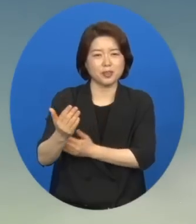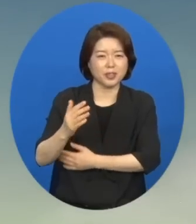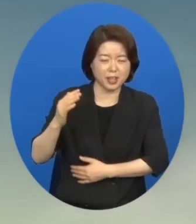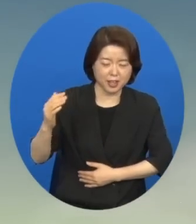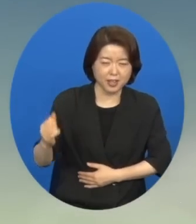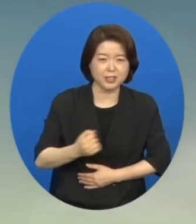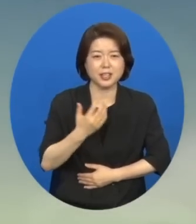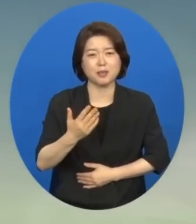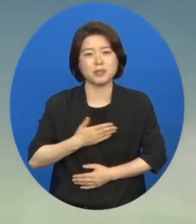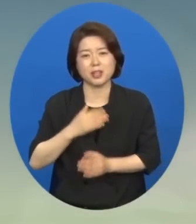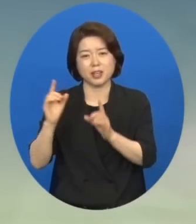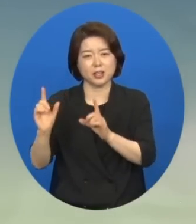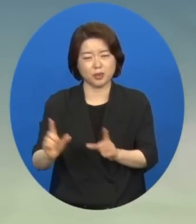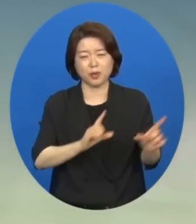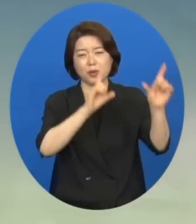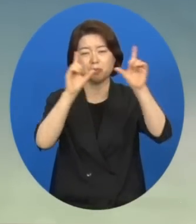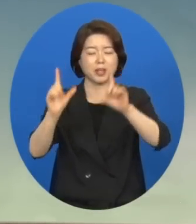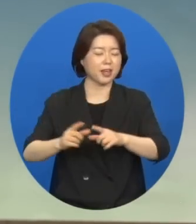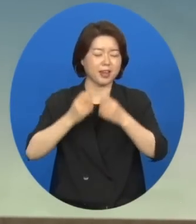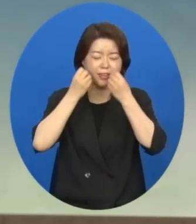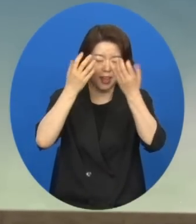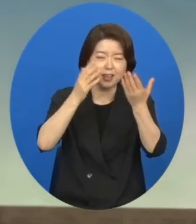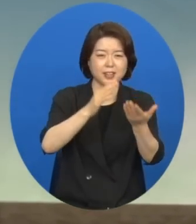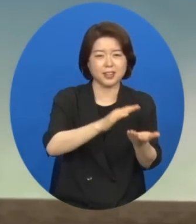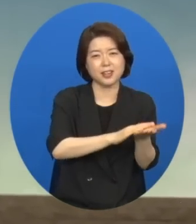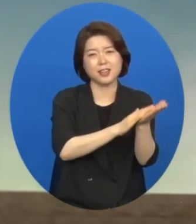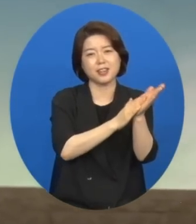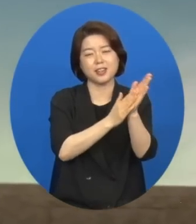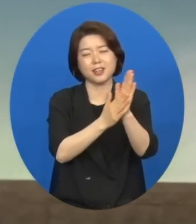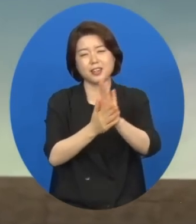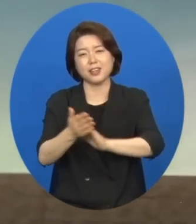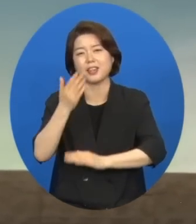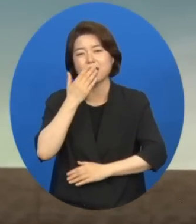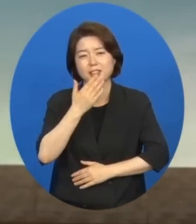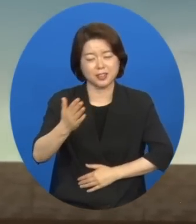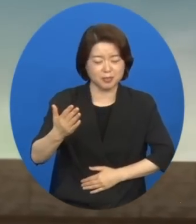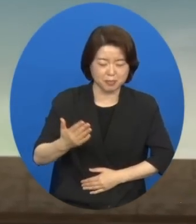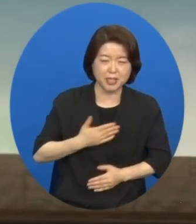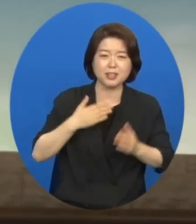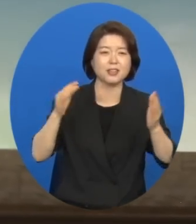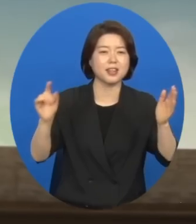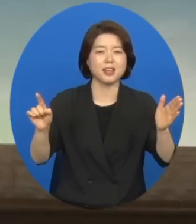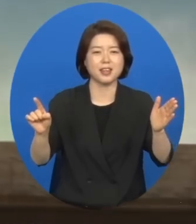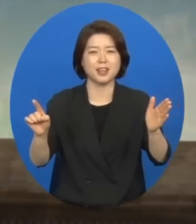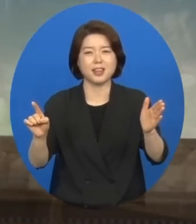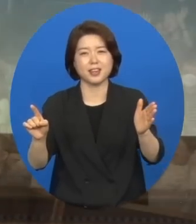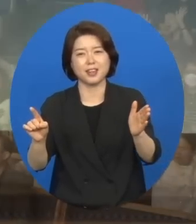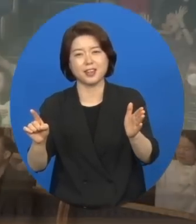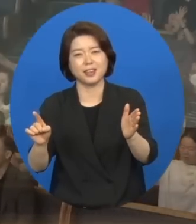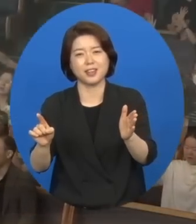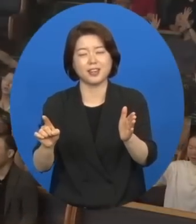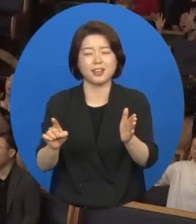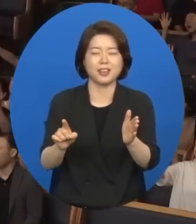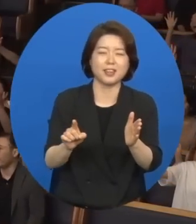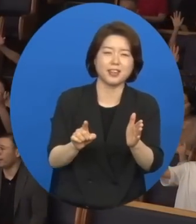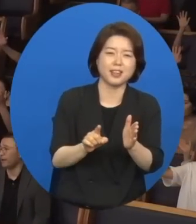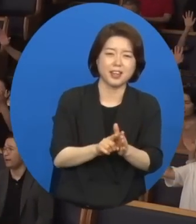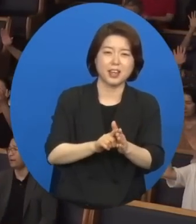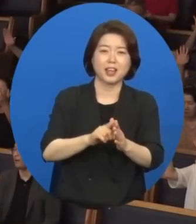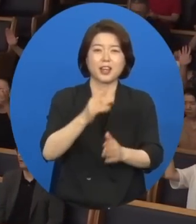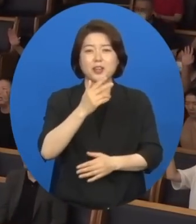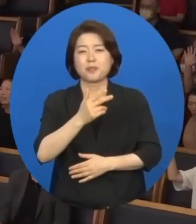생명으로 내사 새롭게 되리. 아멘. 나는 믿네.